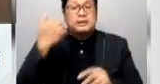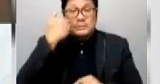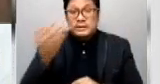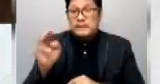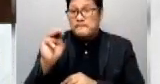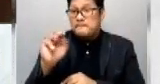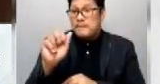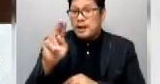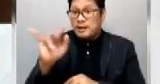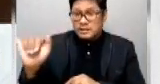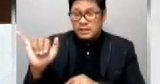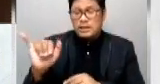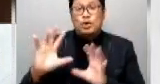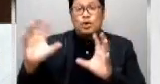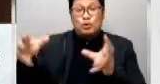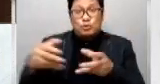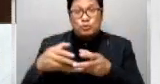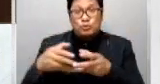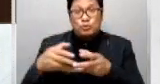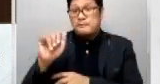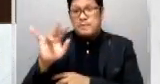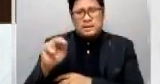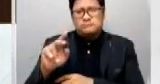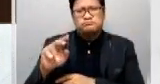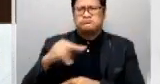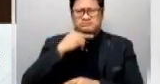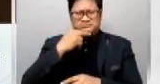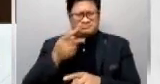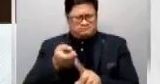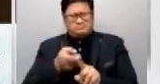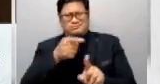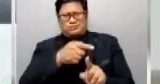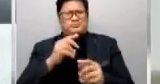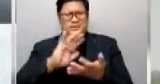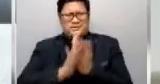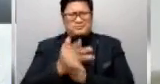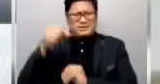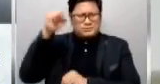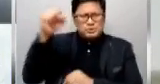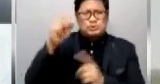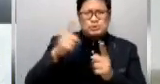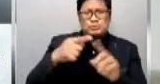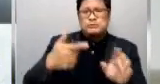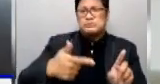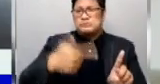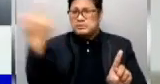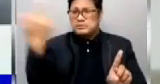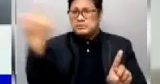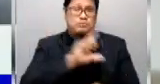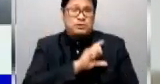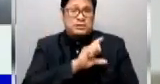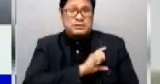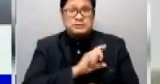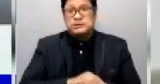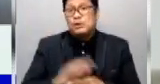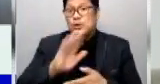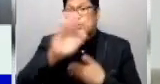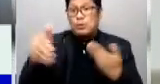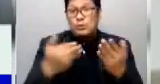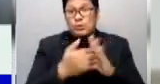hindi basihan ang pagiging aktivista para arestuhin at patayin ng pulis. All of them were legal